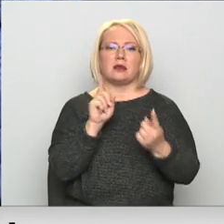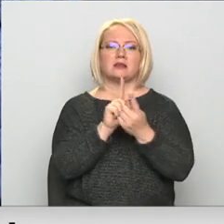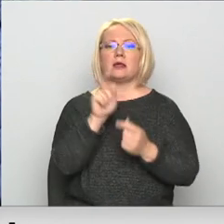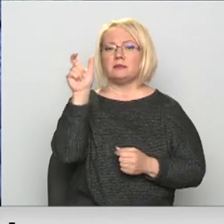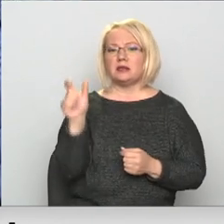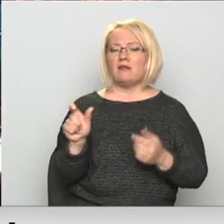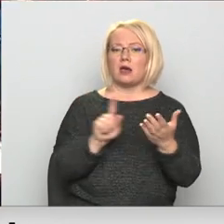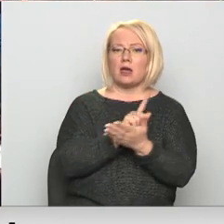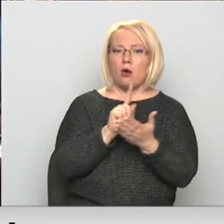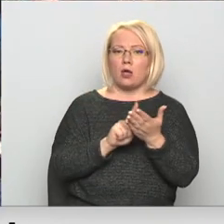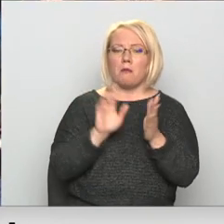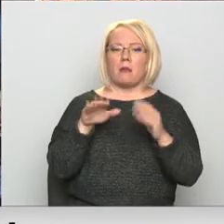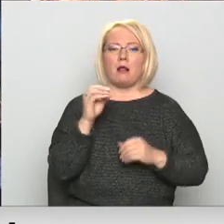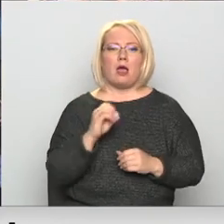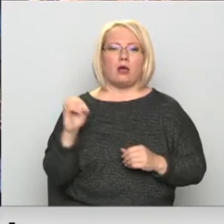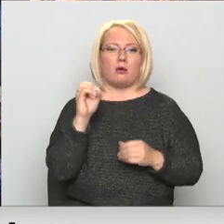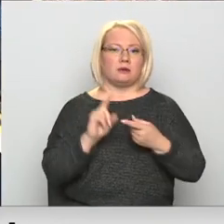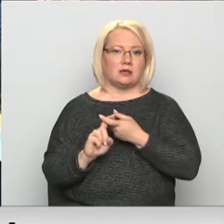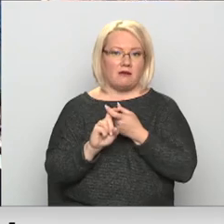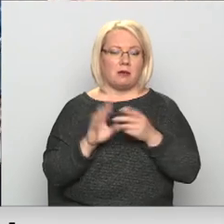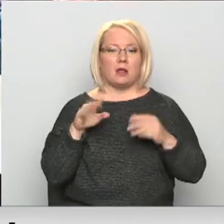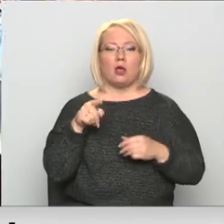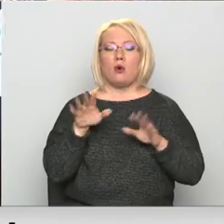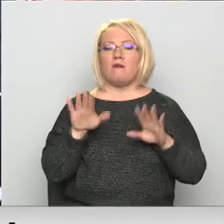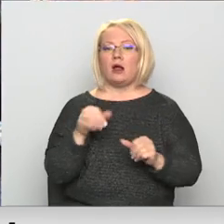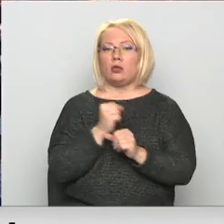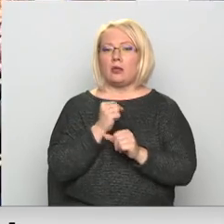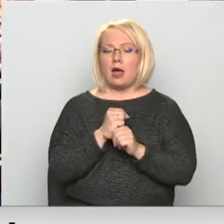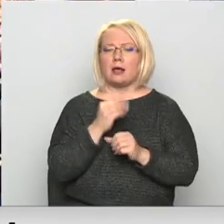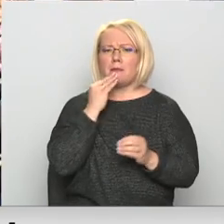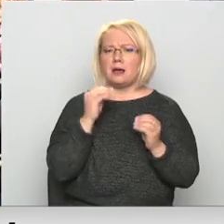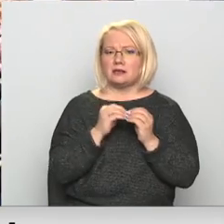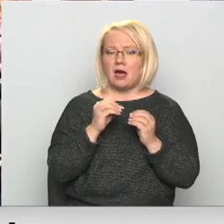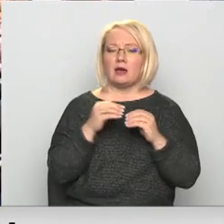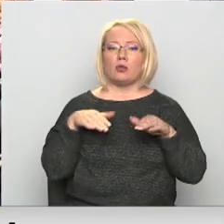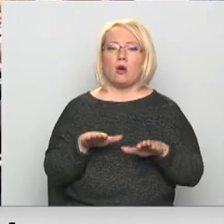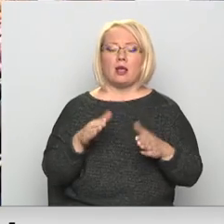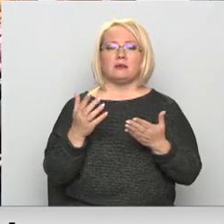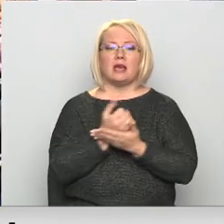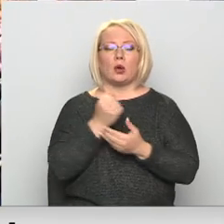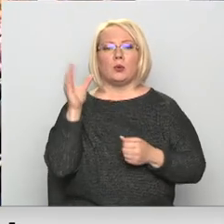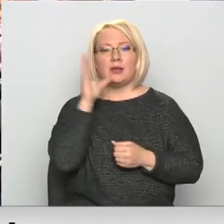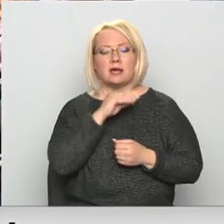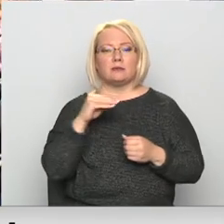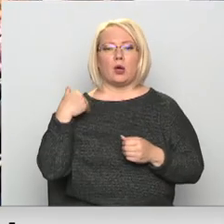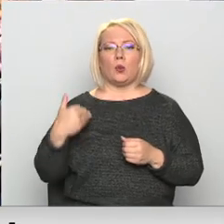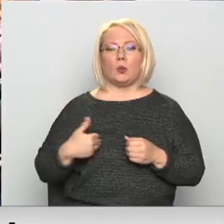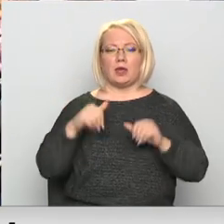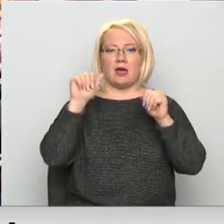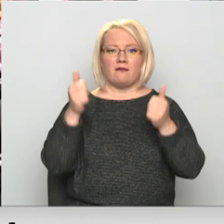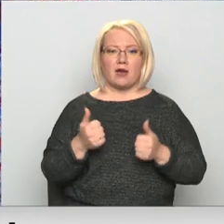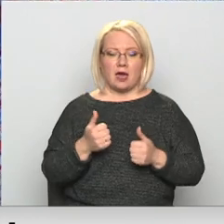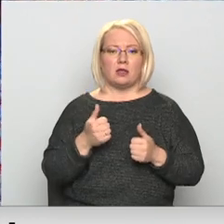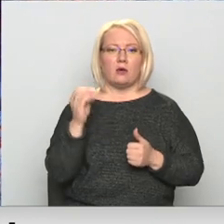cilvēka jautājumiem par Eiropas Savienību. Lai to varētu darīt pastāvīgāk, nolemts iegūt iespēju Kuldīgā veidot Europe